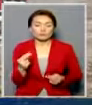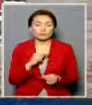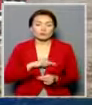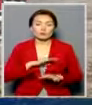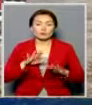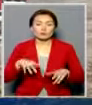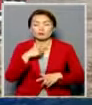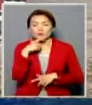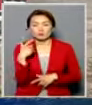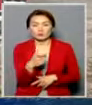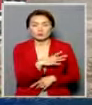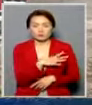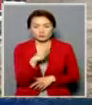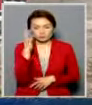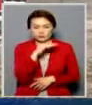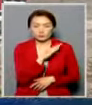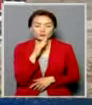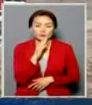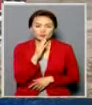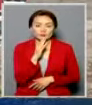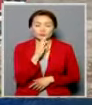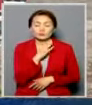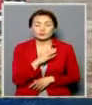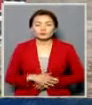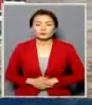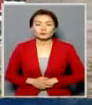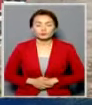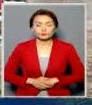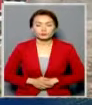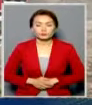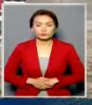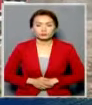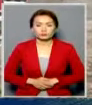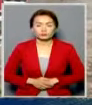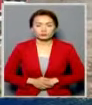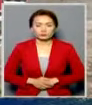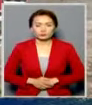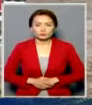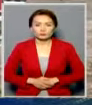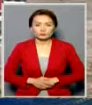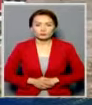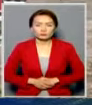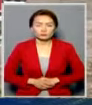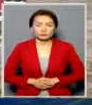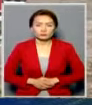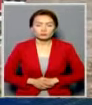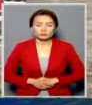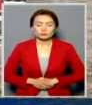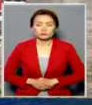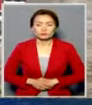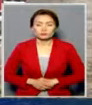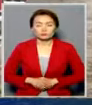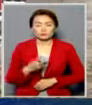что его родители сообщили нам о том, что их ребенок, несмотря на свой совсем небольшой возраст,